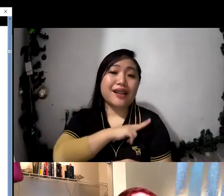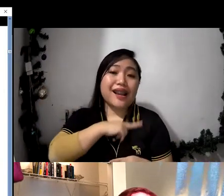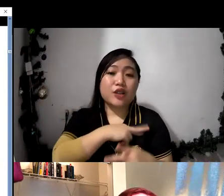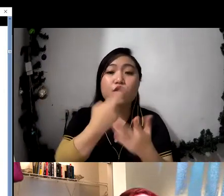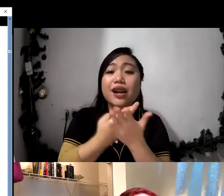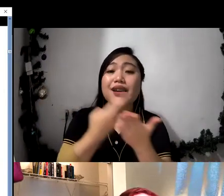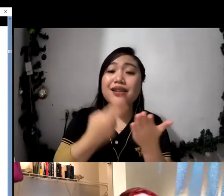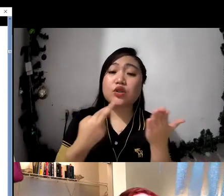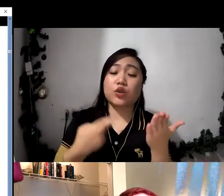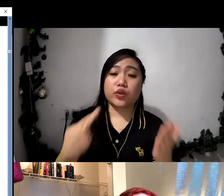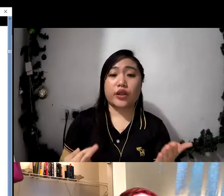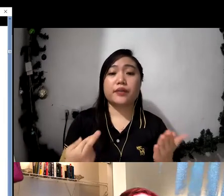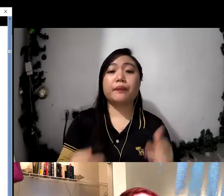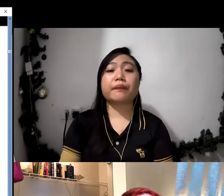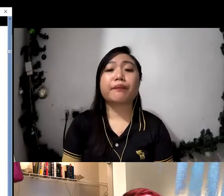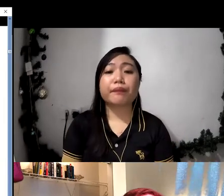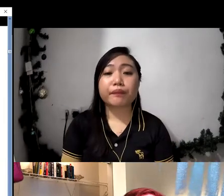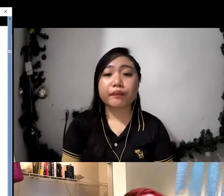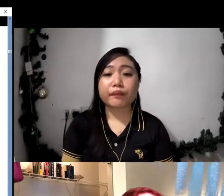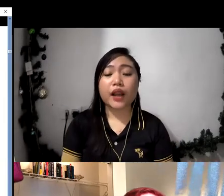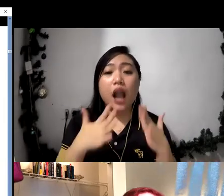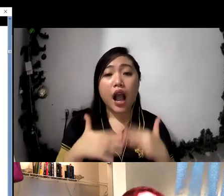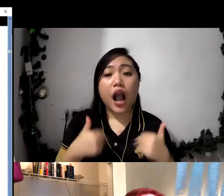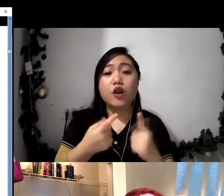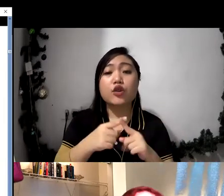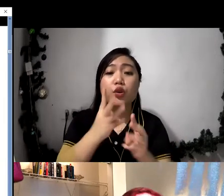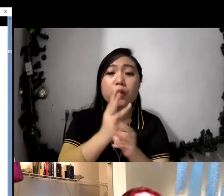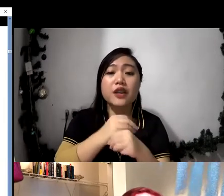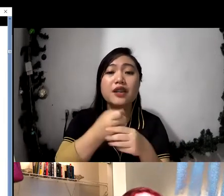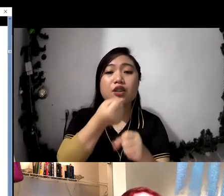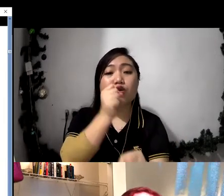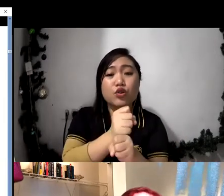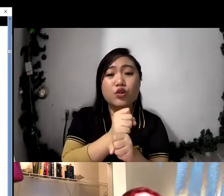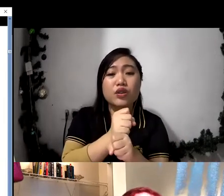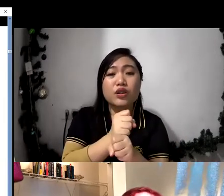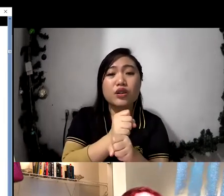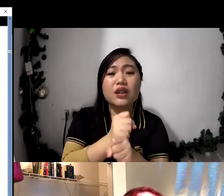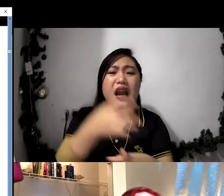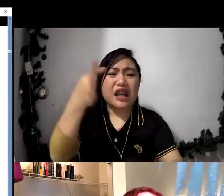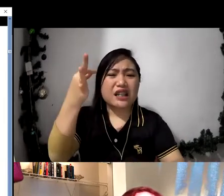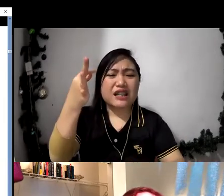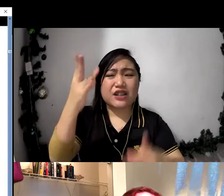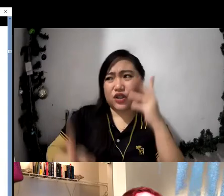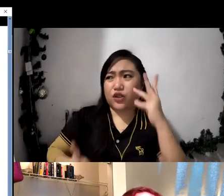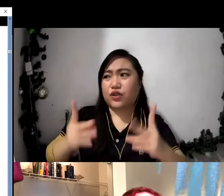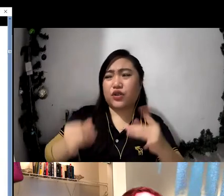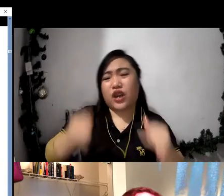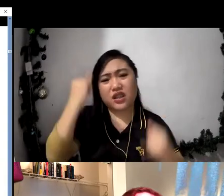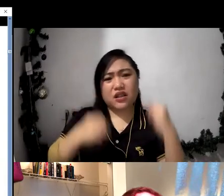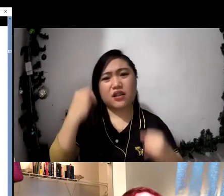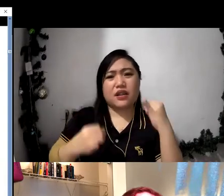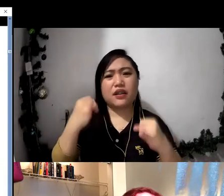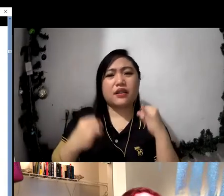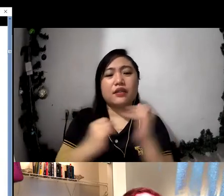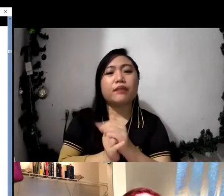yung importante, no, yung how do we ensure peaceful, just, and inclusive society. So sa gender and development, madalas ang